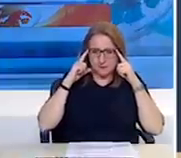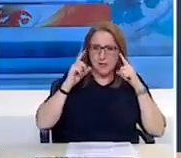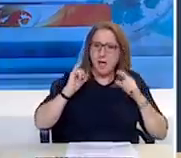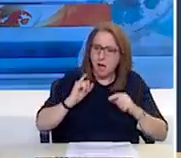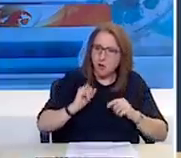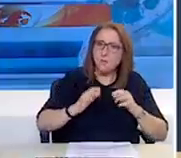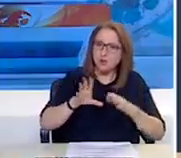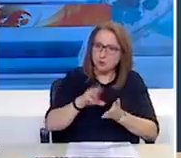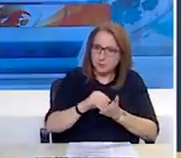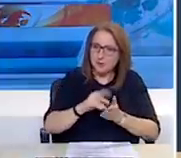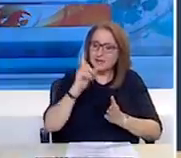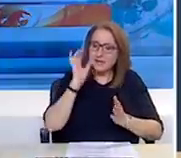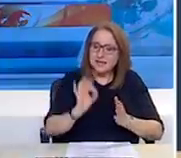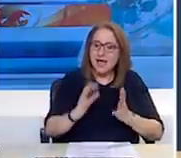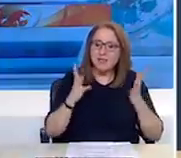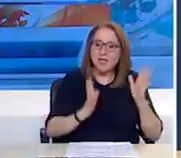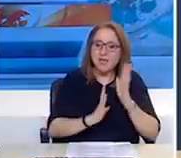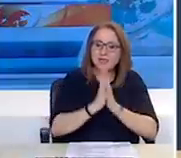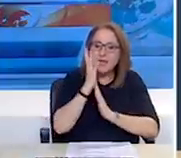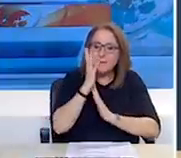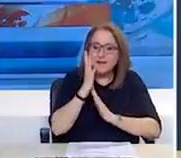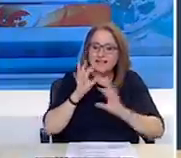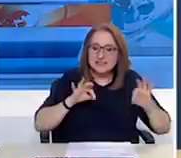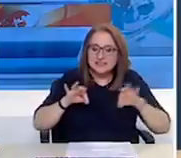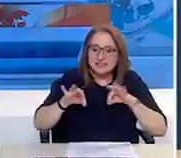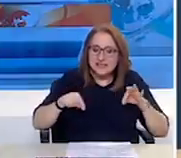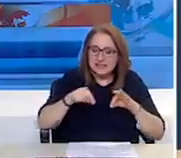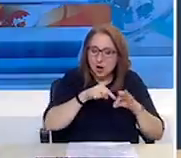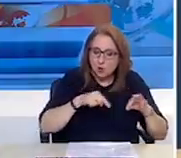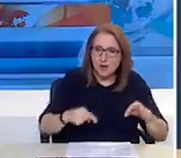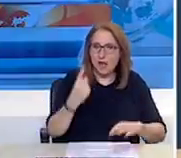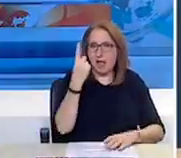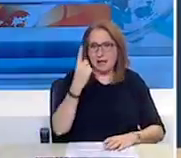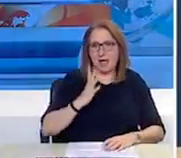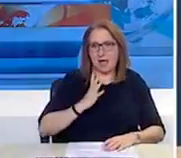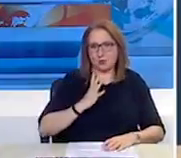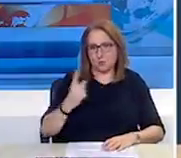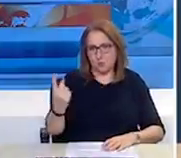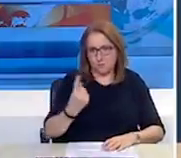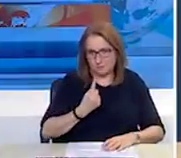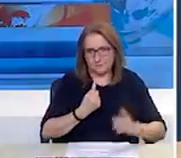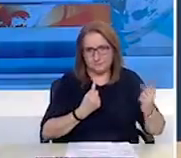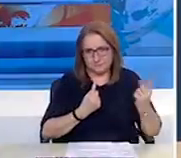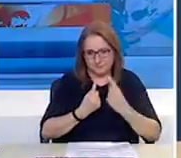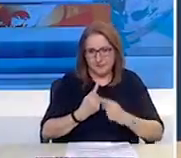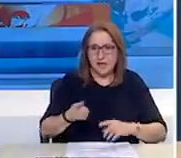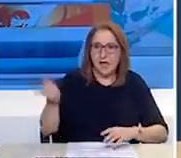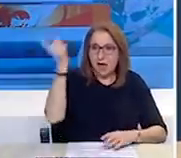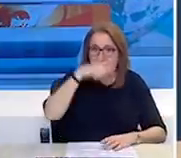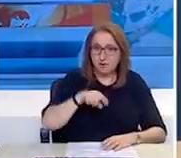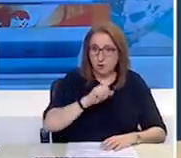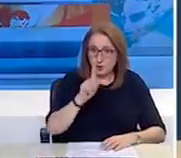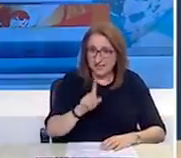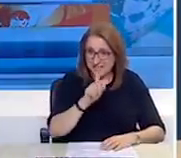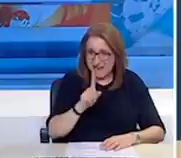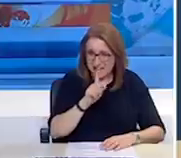ενός πελάτη ανά 15 τετραγωνικά μέτρα σε όλες τις επιχειρήσεις τροφίμων. Αύριο Κυριακή 3 Πέμπτου τα